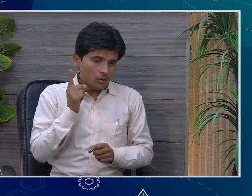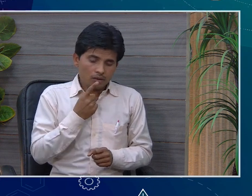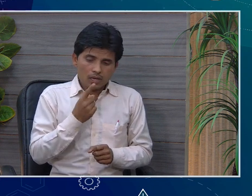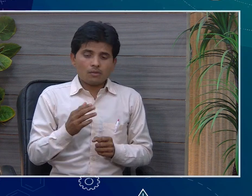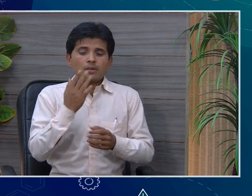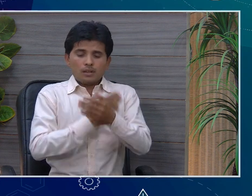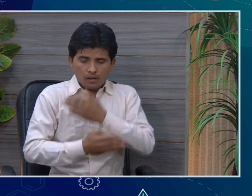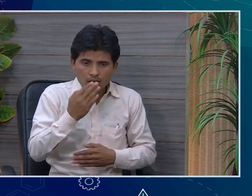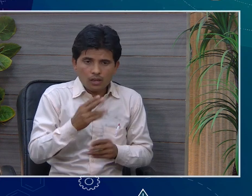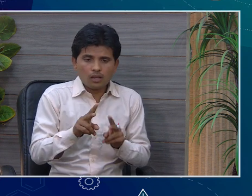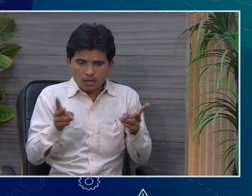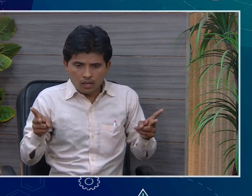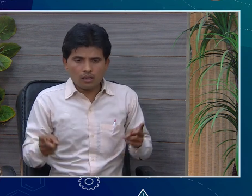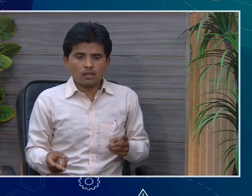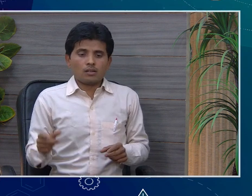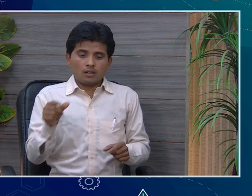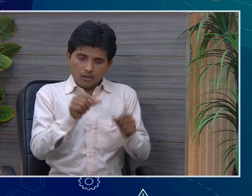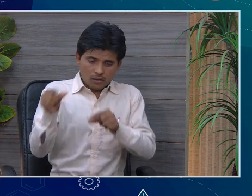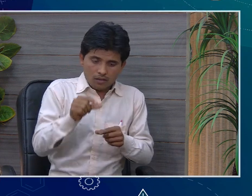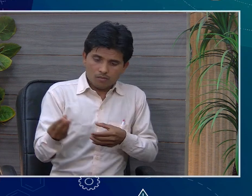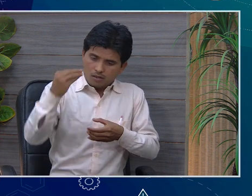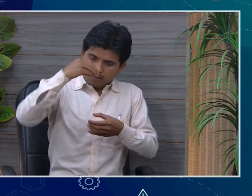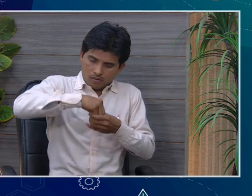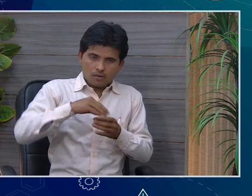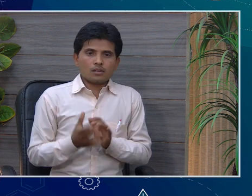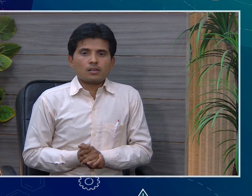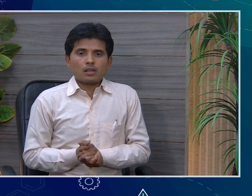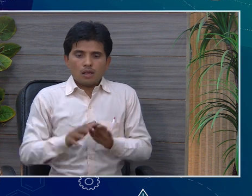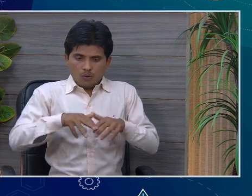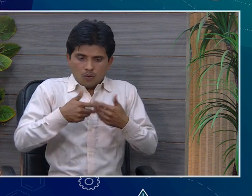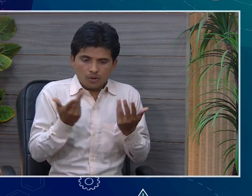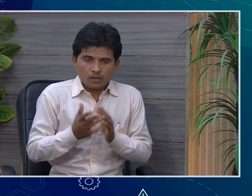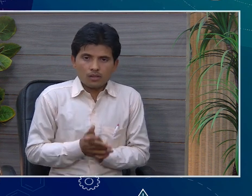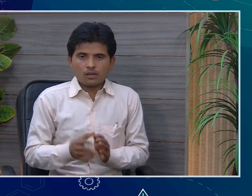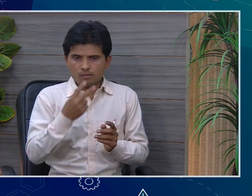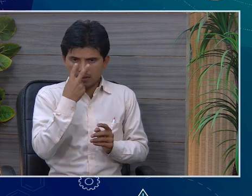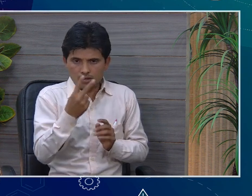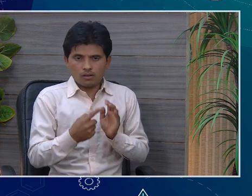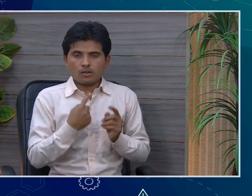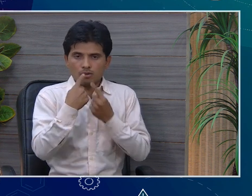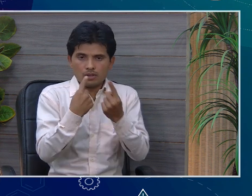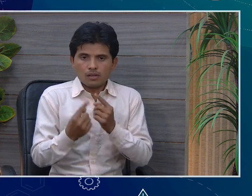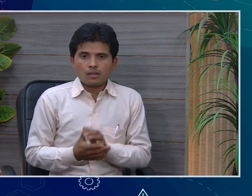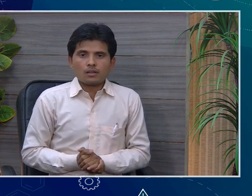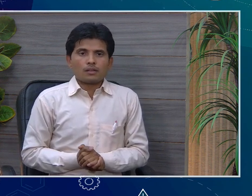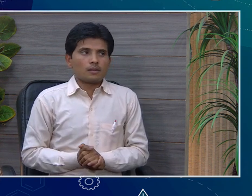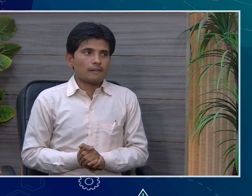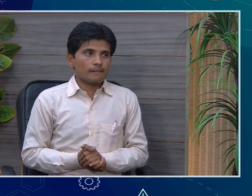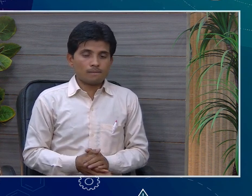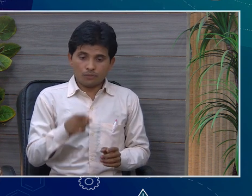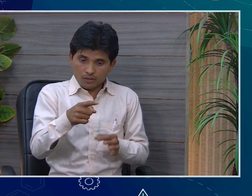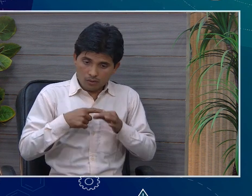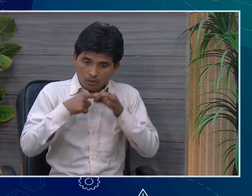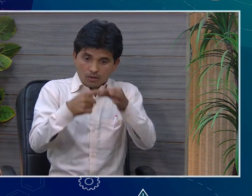किस तरह से उन्हें साइंस का हिस्सा बनाया जा सकता है यह हमारे सभी देने वाला तो बताइए बहुत-बहुत धन्यवाद प्रेम बहुत ही रेलवे